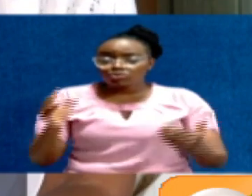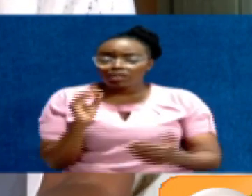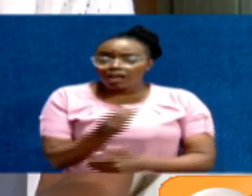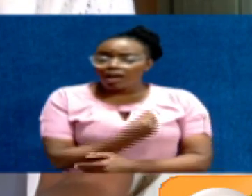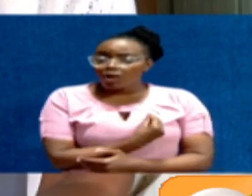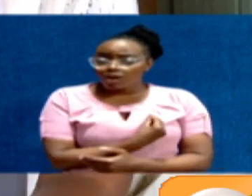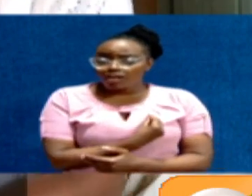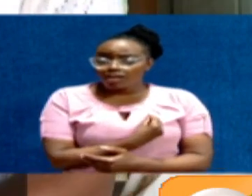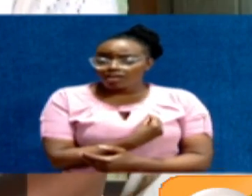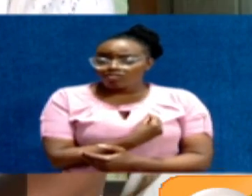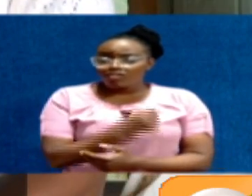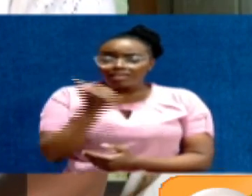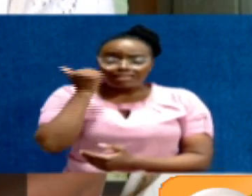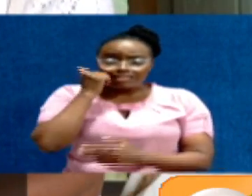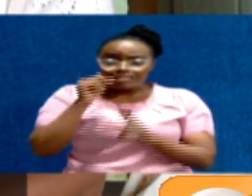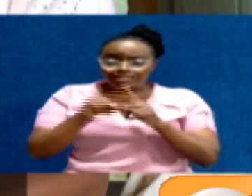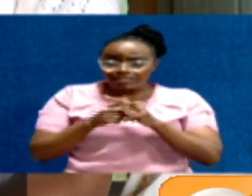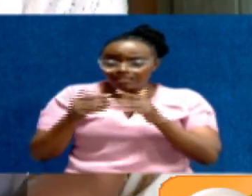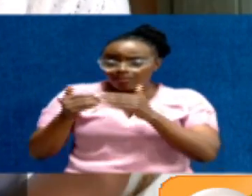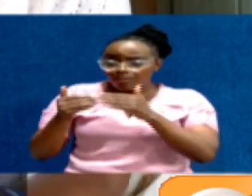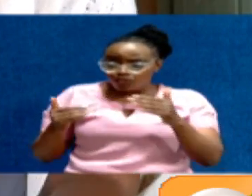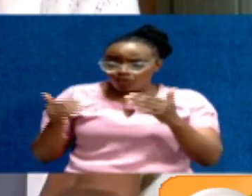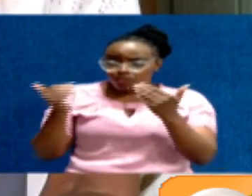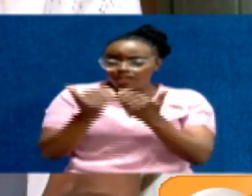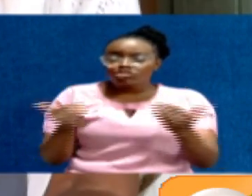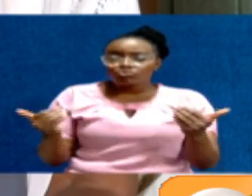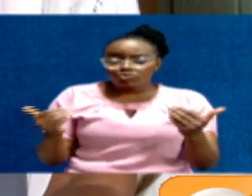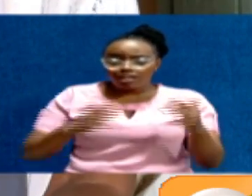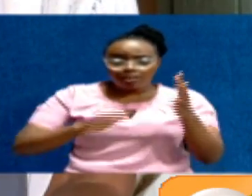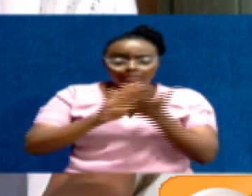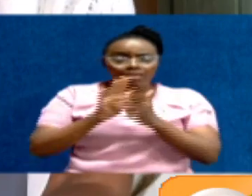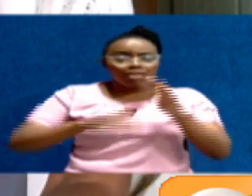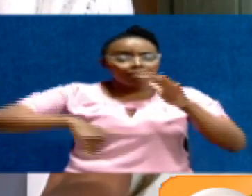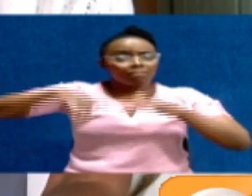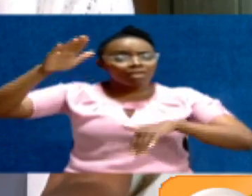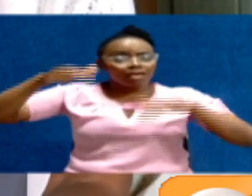wetu ugonjwa ilianza kabla hata watoto waja.